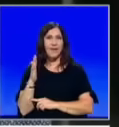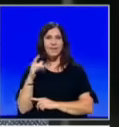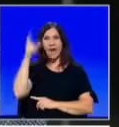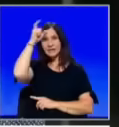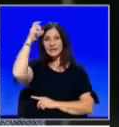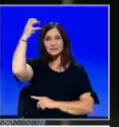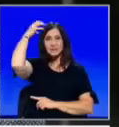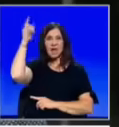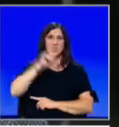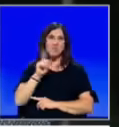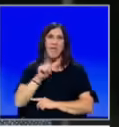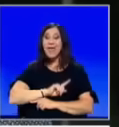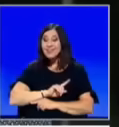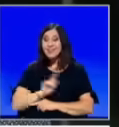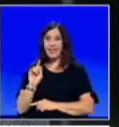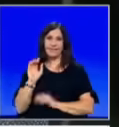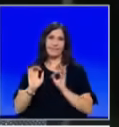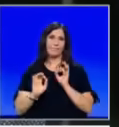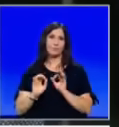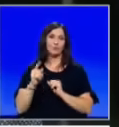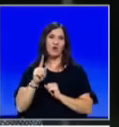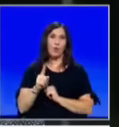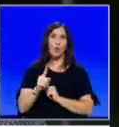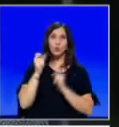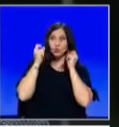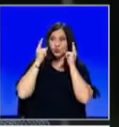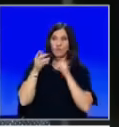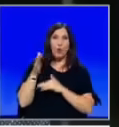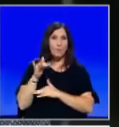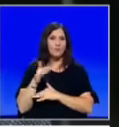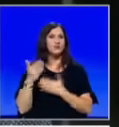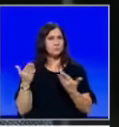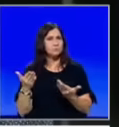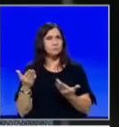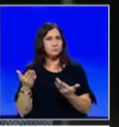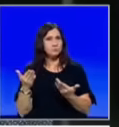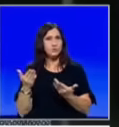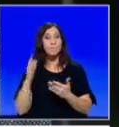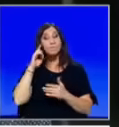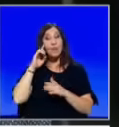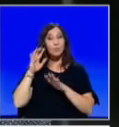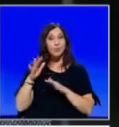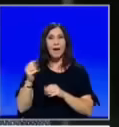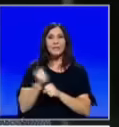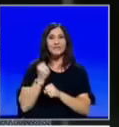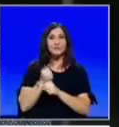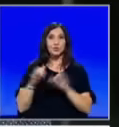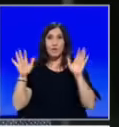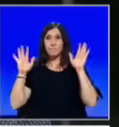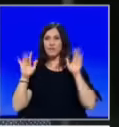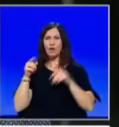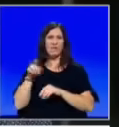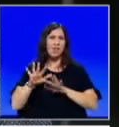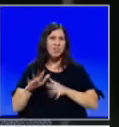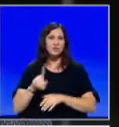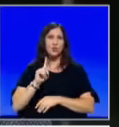Ислямска държава не е нетипично. Това, което ме очудва обаче е, че предполагаемият извършител се е предал. Това